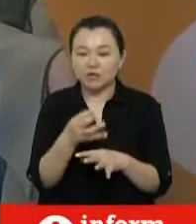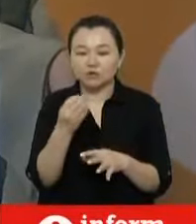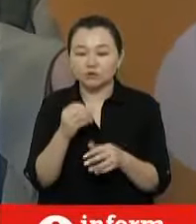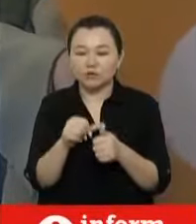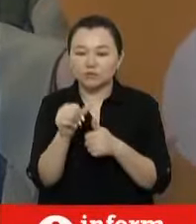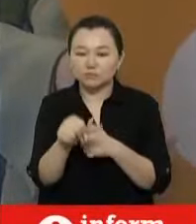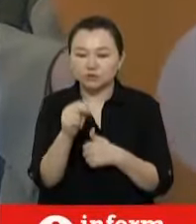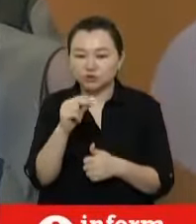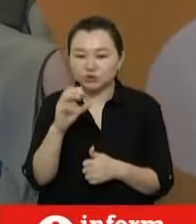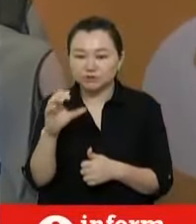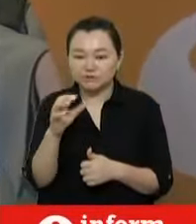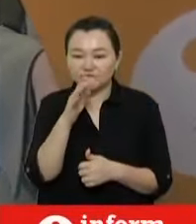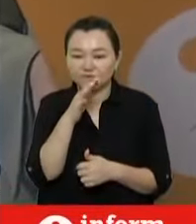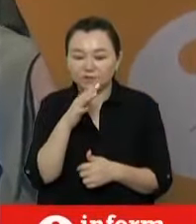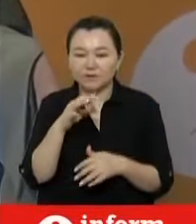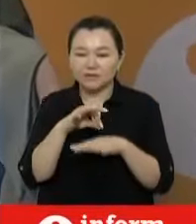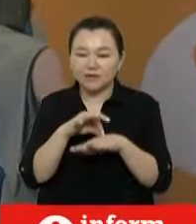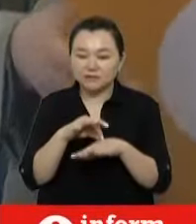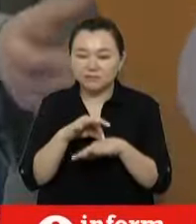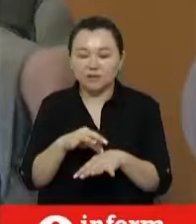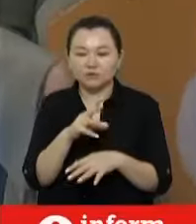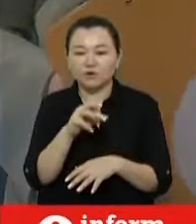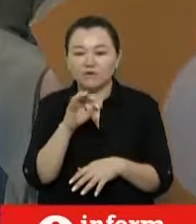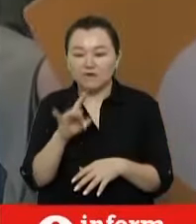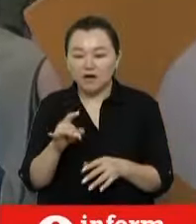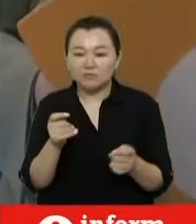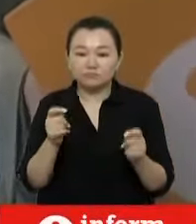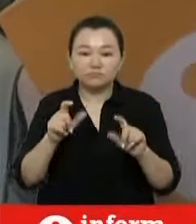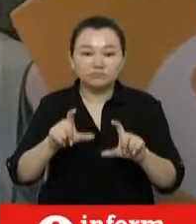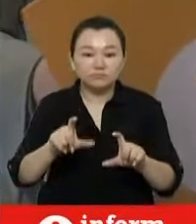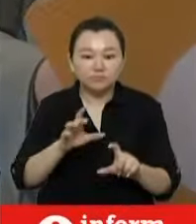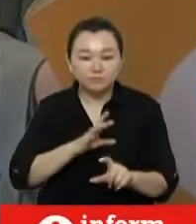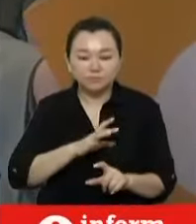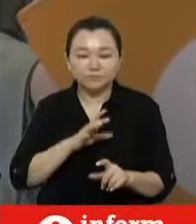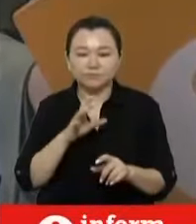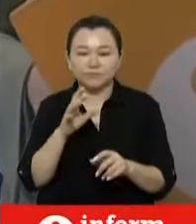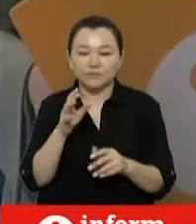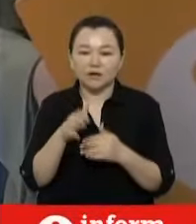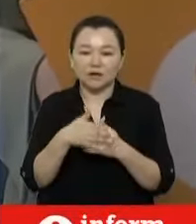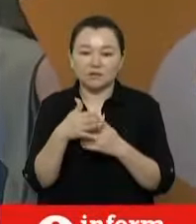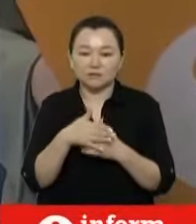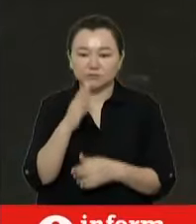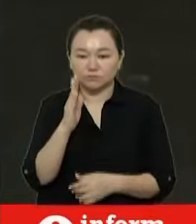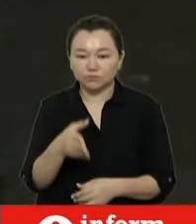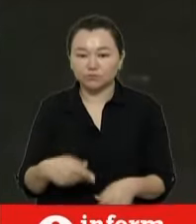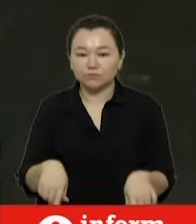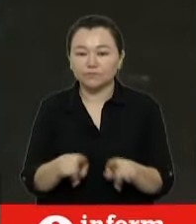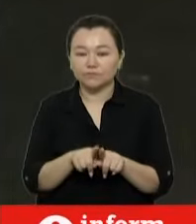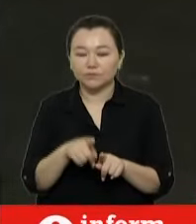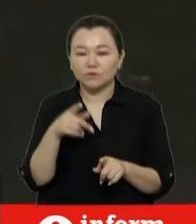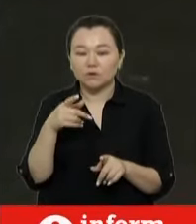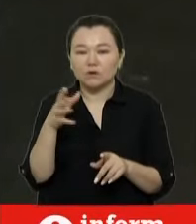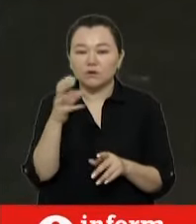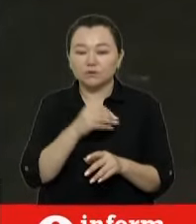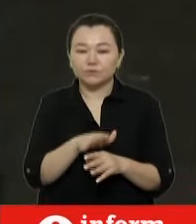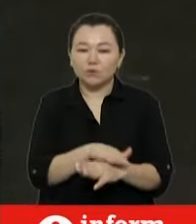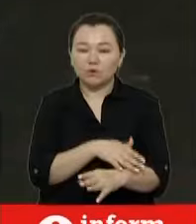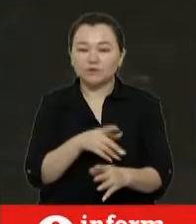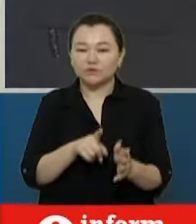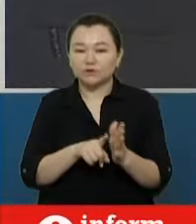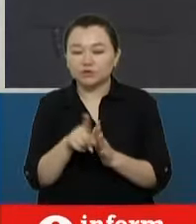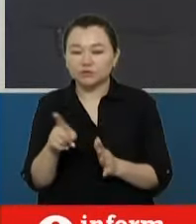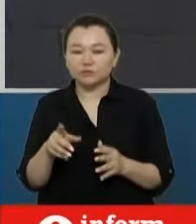төтенше жағдай кезінде тасымал мен тауар құнын өсіргендерге де шара қолдану ұсынылды. Көктен басталғаннан-ақ